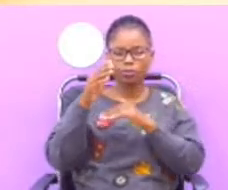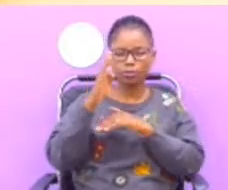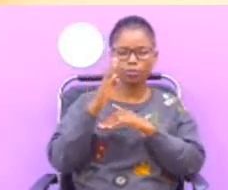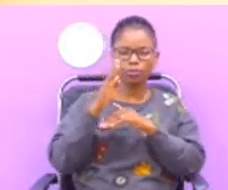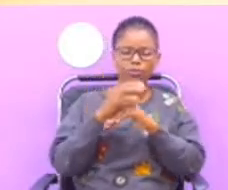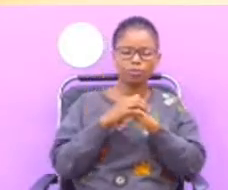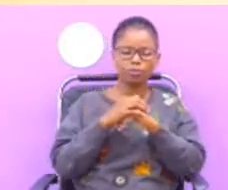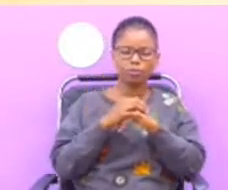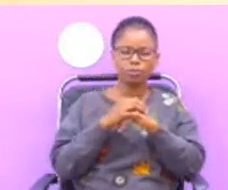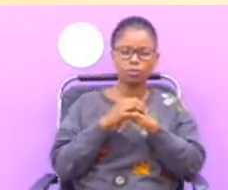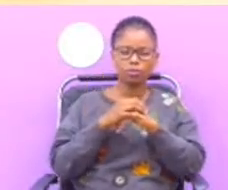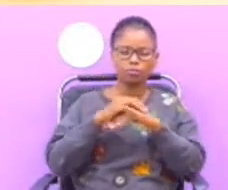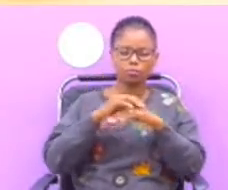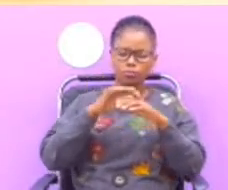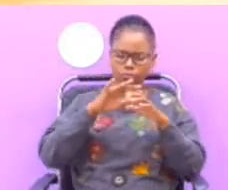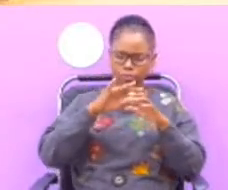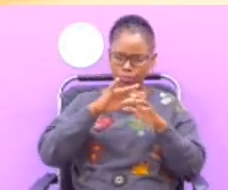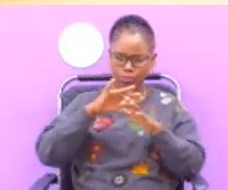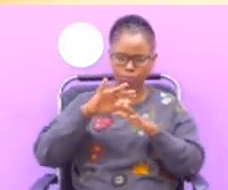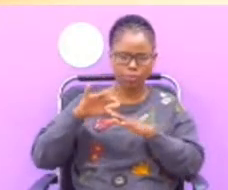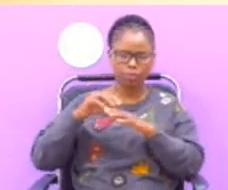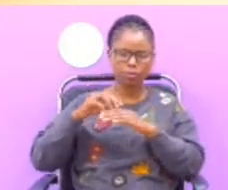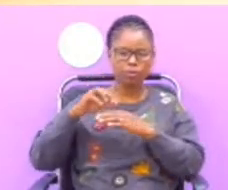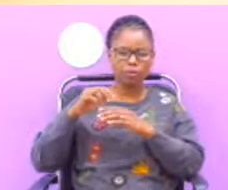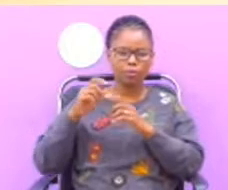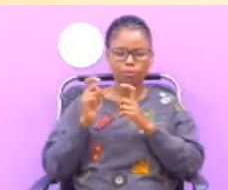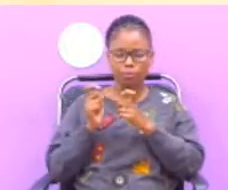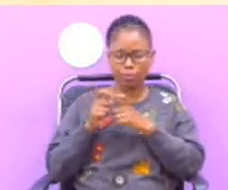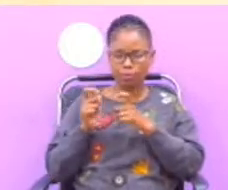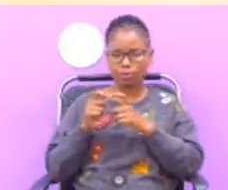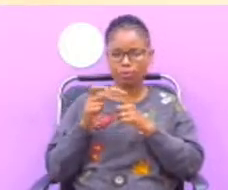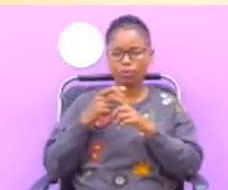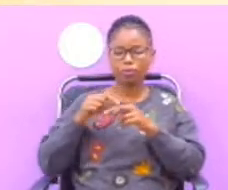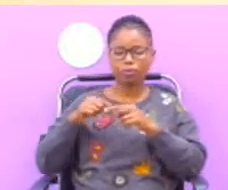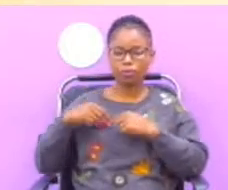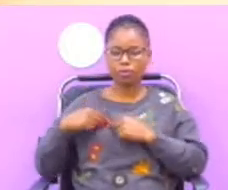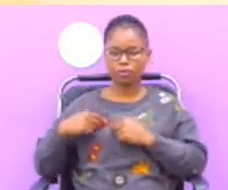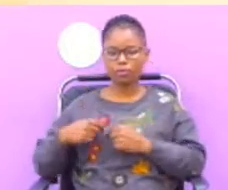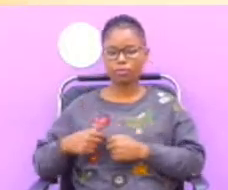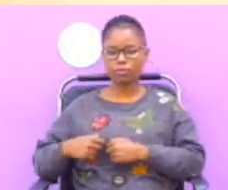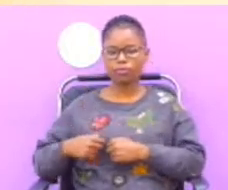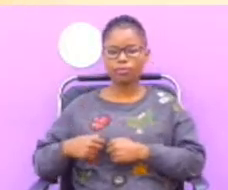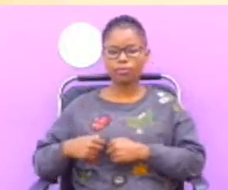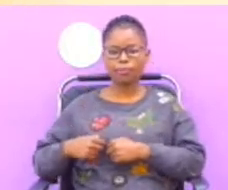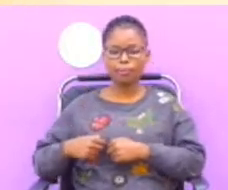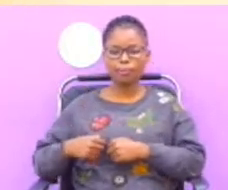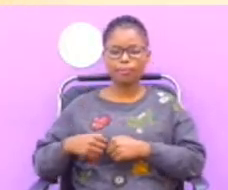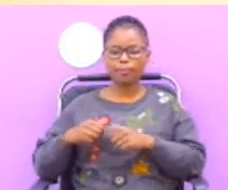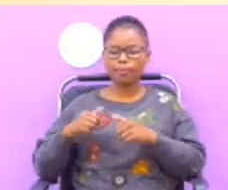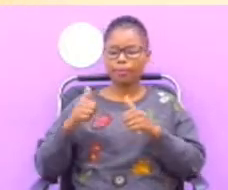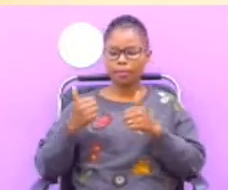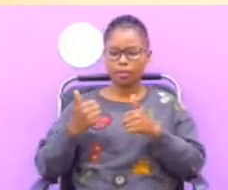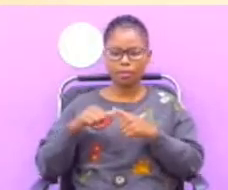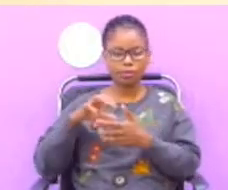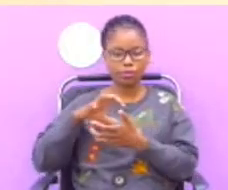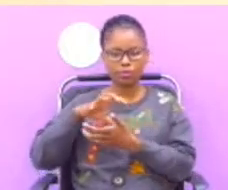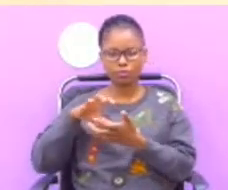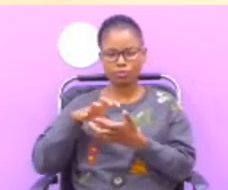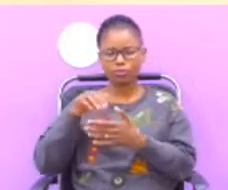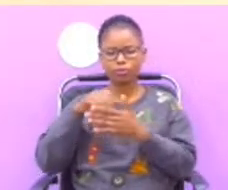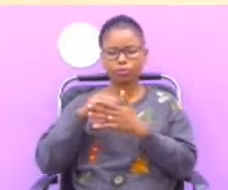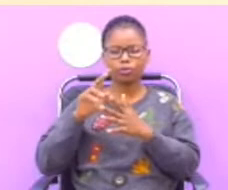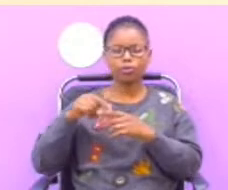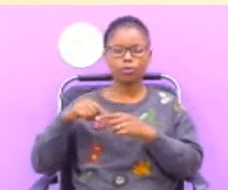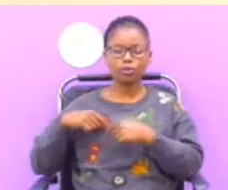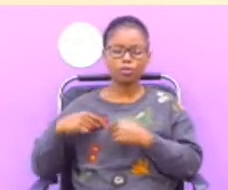Jesu eheria ruo ruothe rũrĩa rwĩ ngoro-inĩ yaku eheria mathũgũta mothe marĩa me ngoro-inĩ yaku nĩgetha ndũgakorwo nĩ